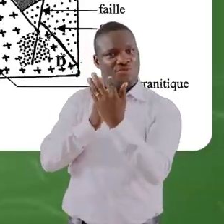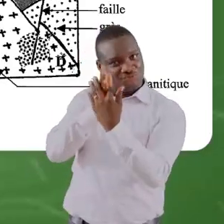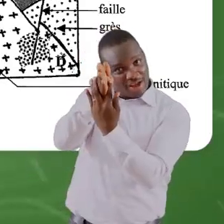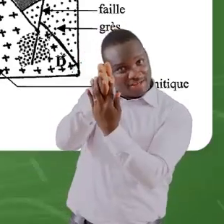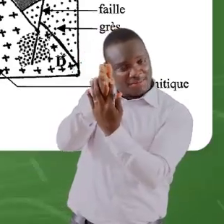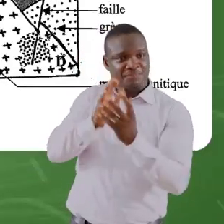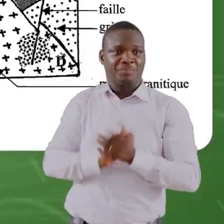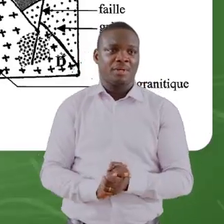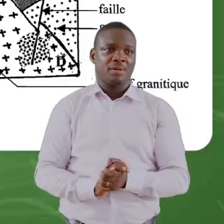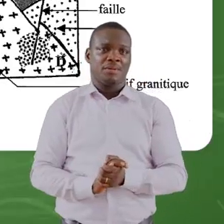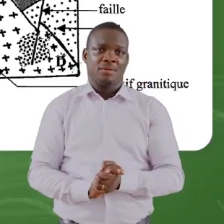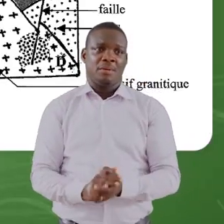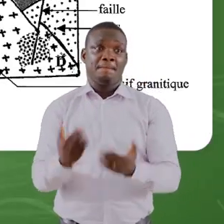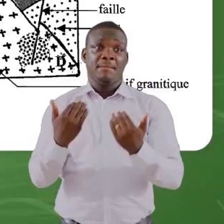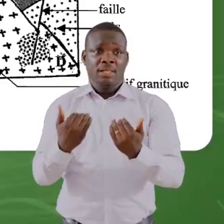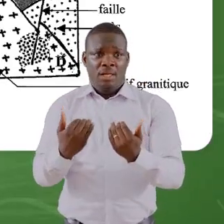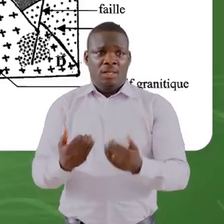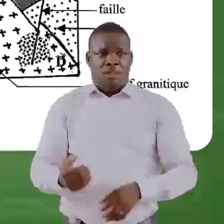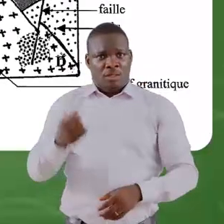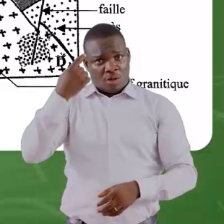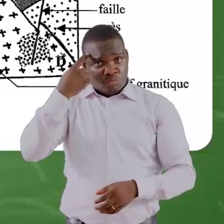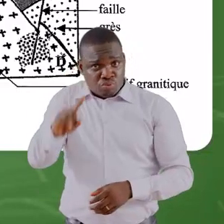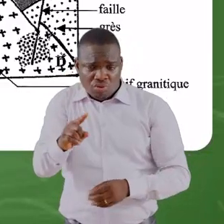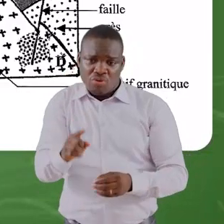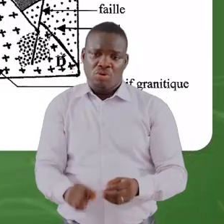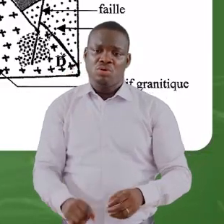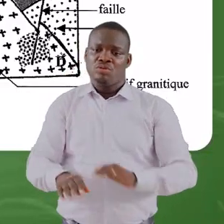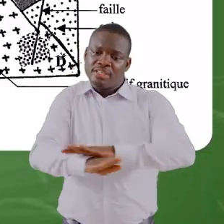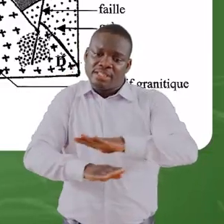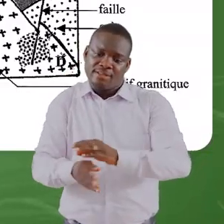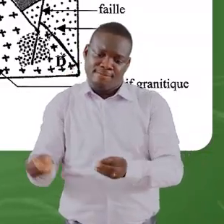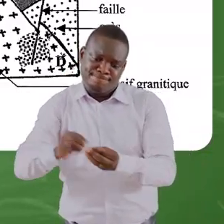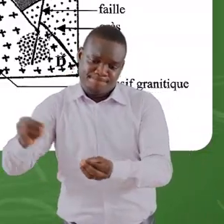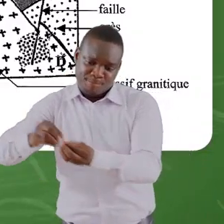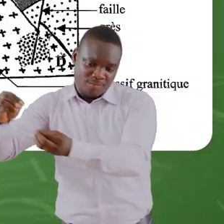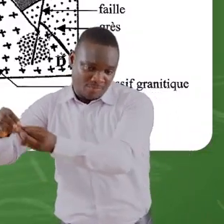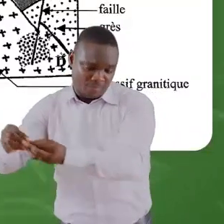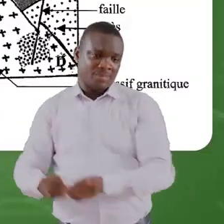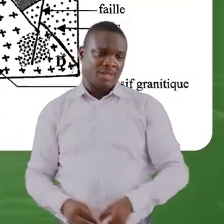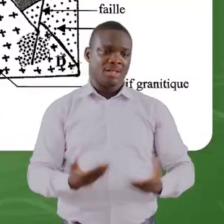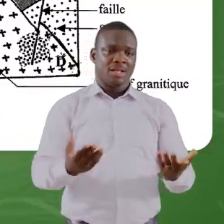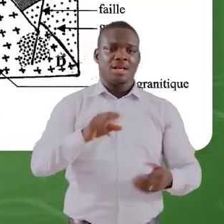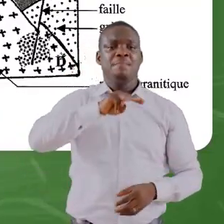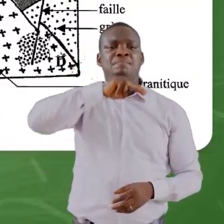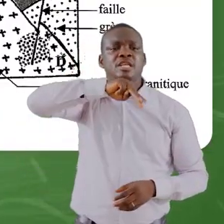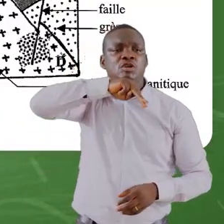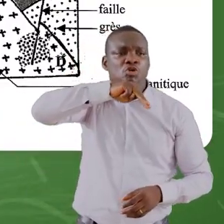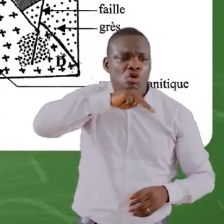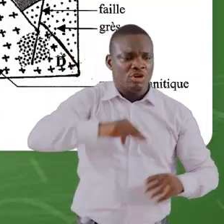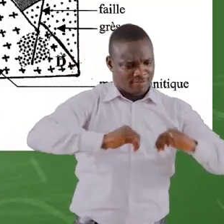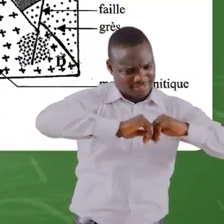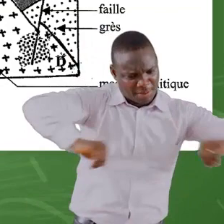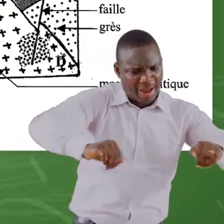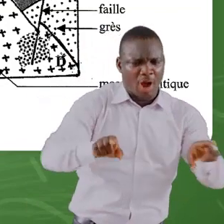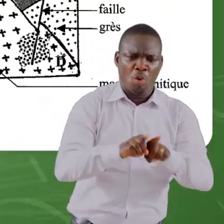faille. Dans le cas du gîte en amas, les minéraux se